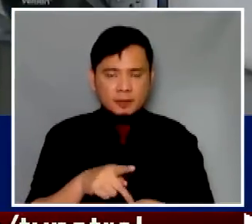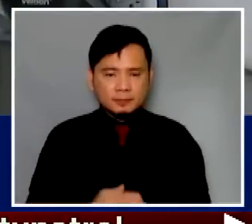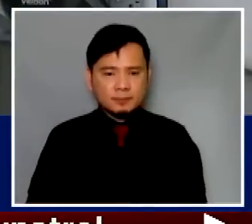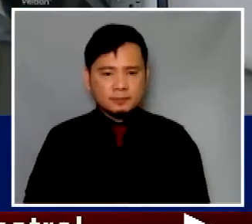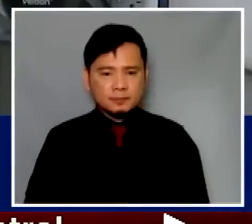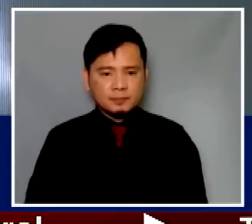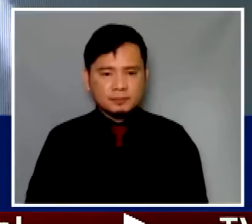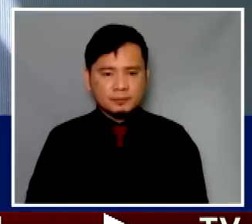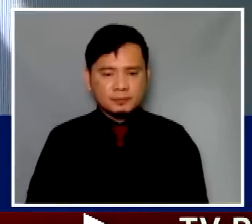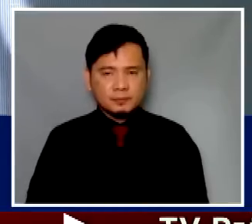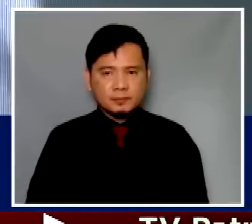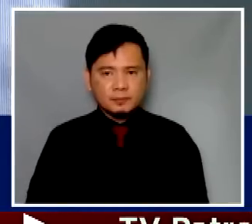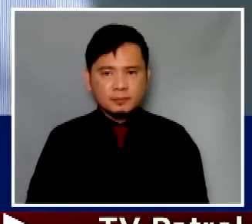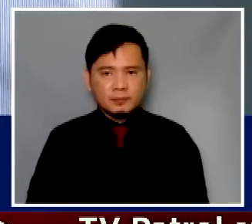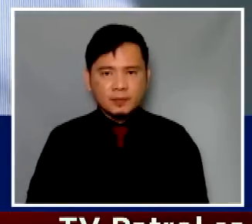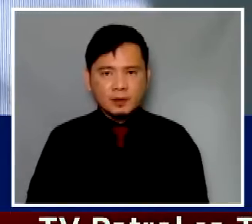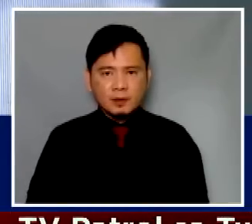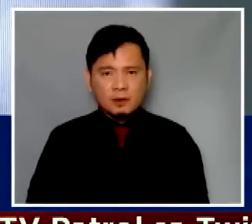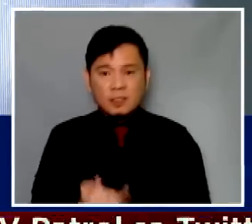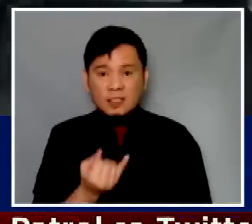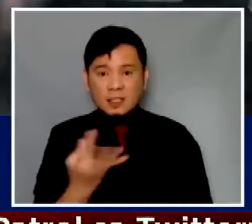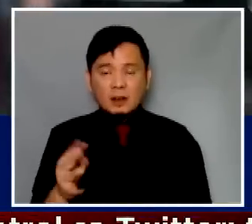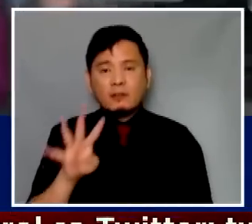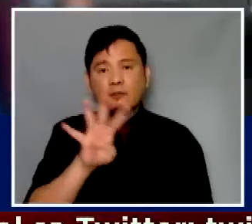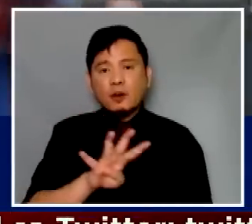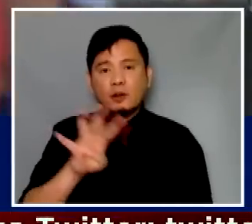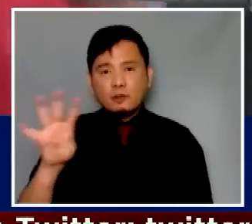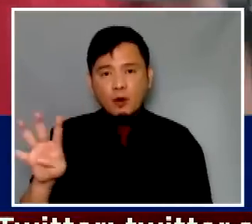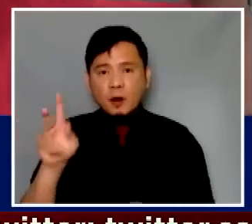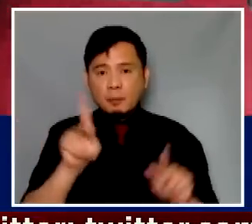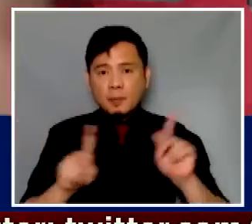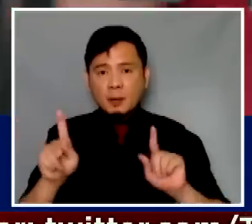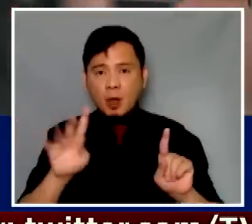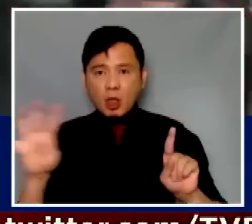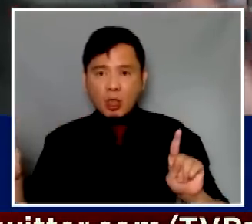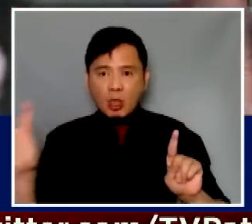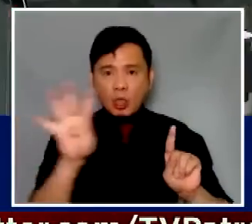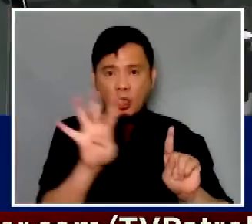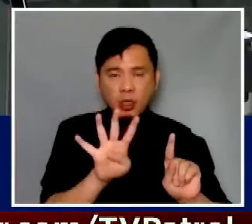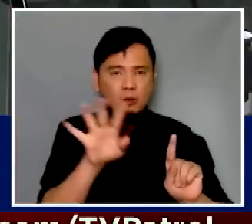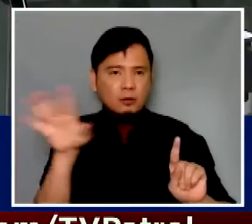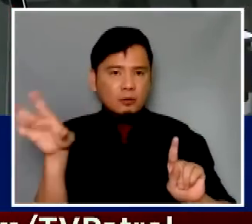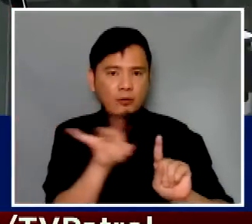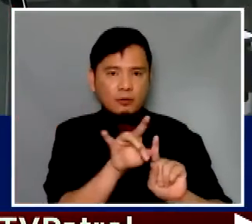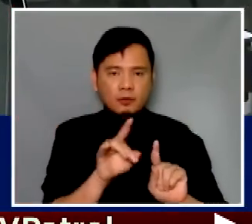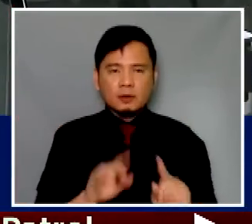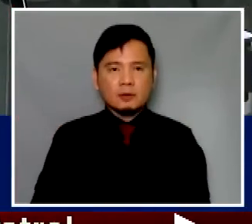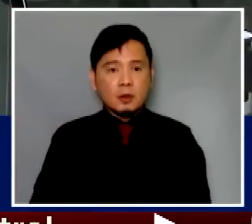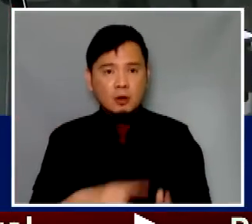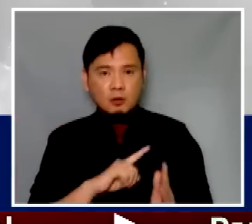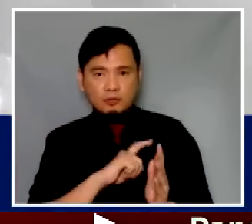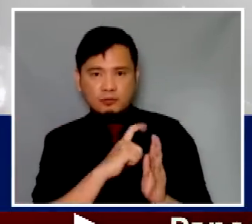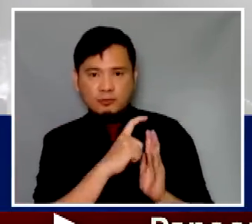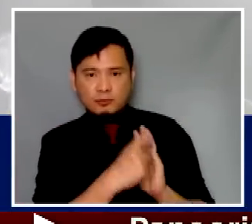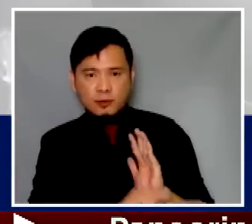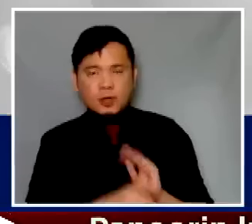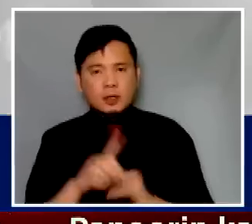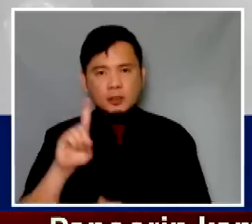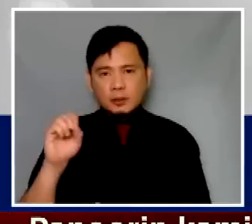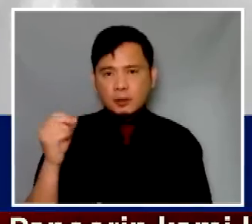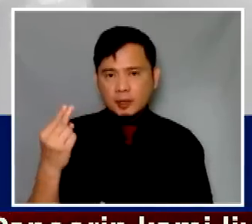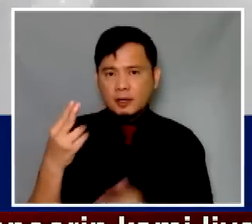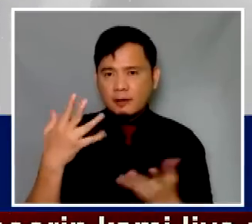44 na close contacts ng unang kaso ng BA.2.12 sub lineage ng Omicron ang natuntun na ng Department of